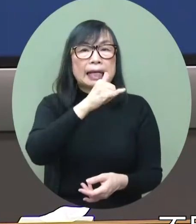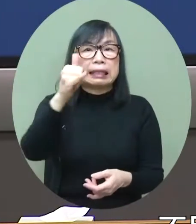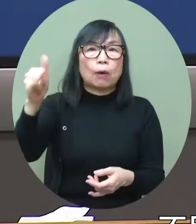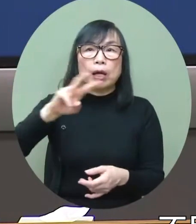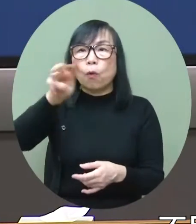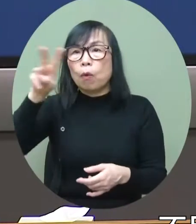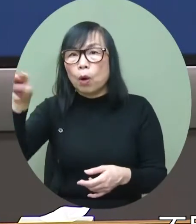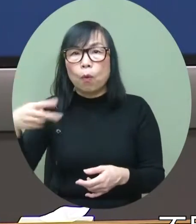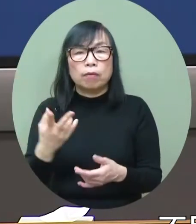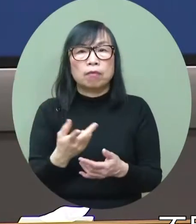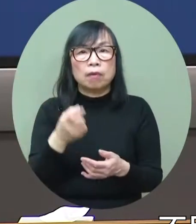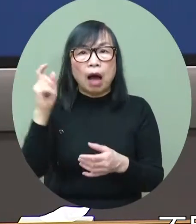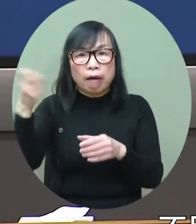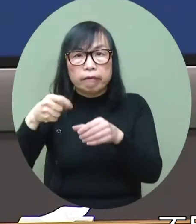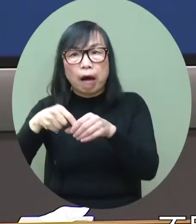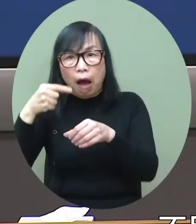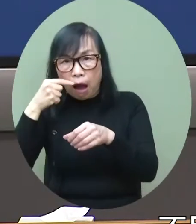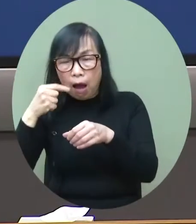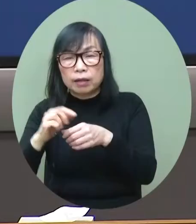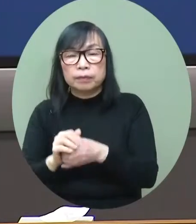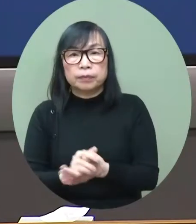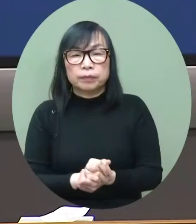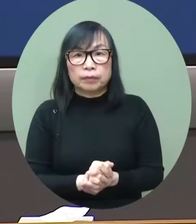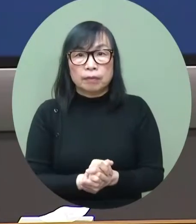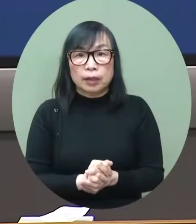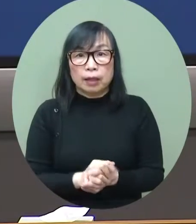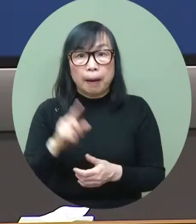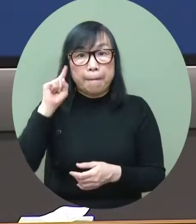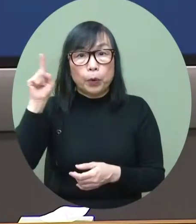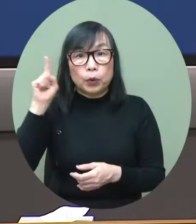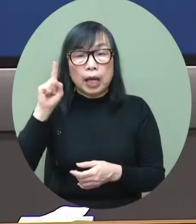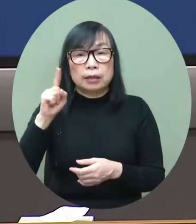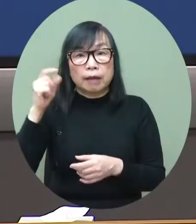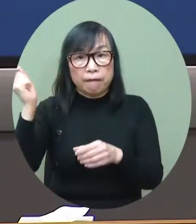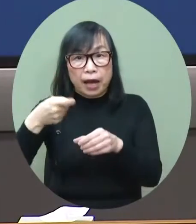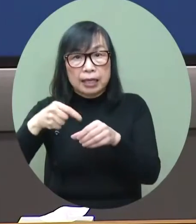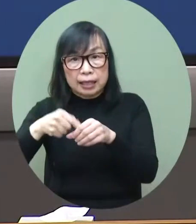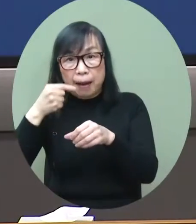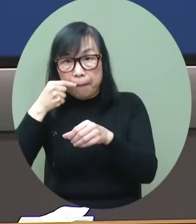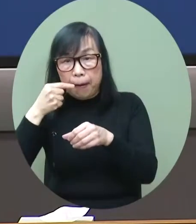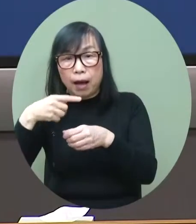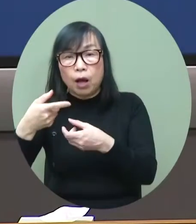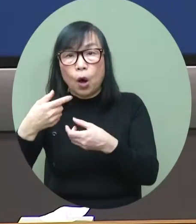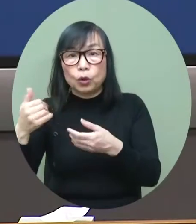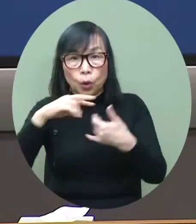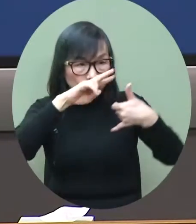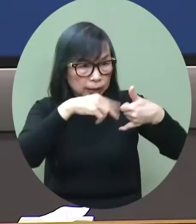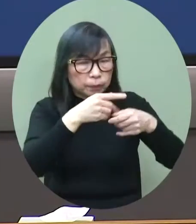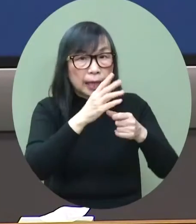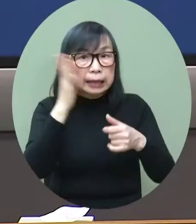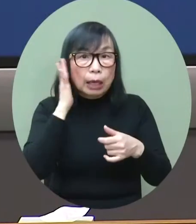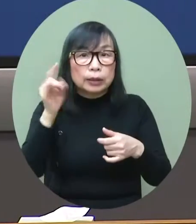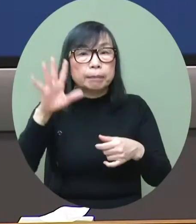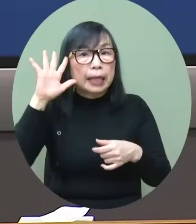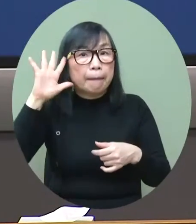羅呢啲快速抗原測試包。除了每日做呢個快速抗原測試咧，去到佢喺檢疫酒店嘅第五